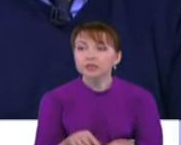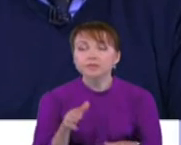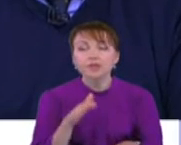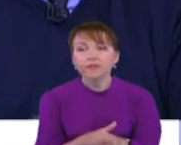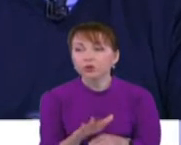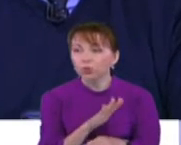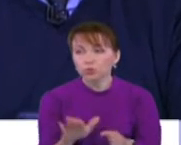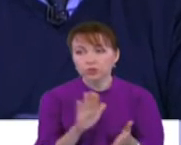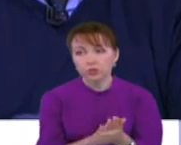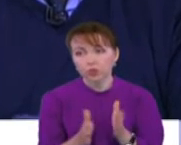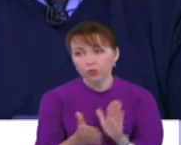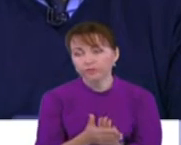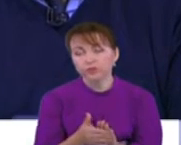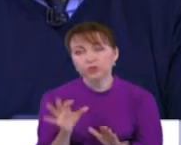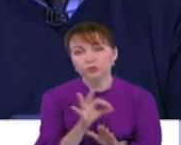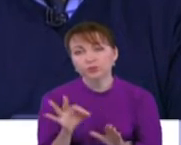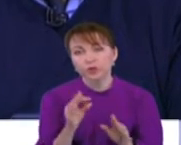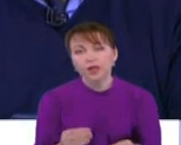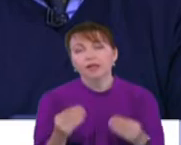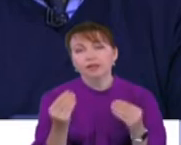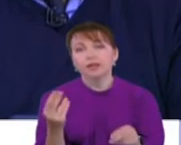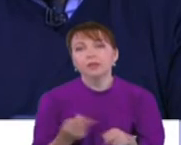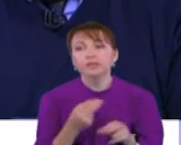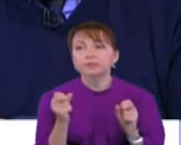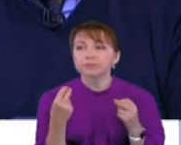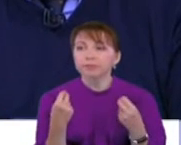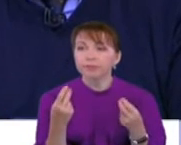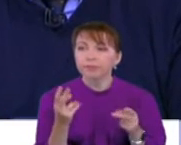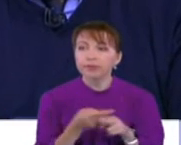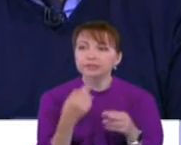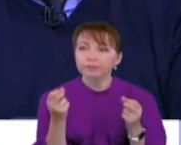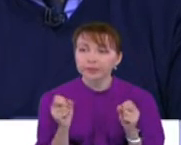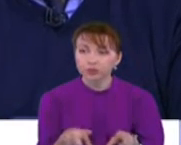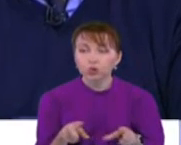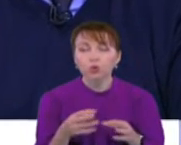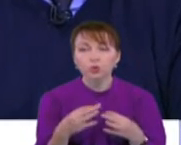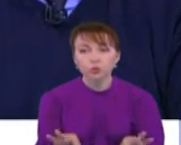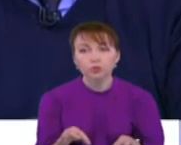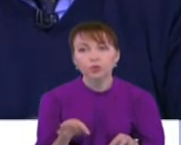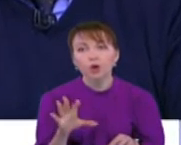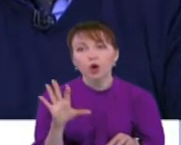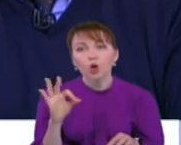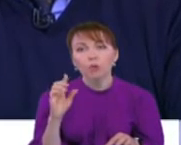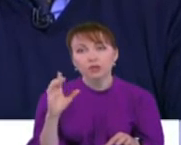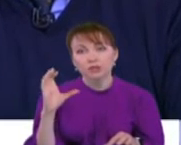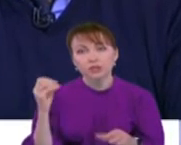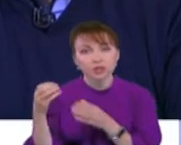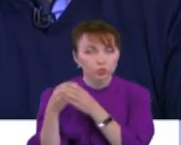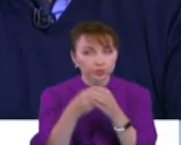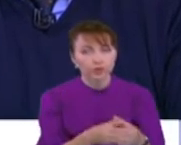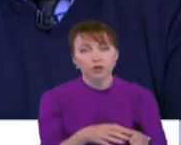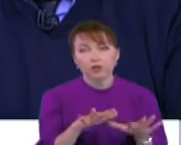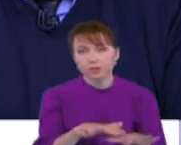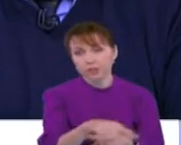виконуються домовленості щодо надання безпечного доступу СММ ОБСЄ на територію ОРДЛО. Так,